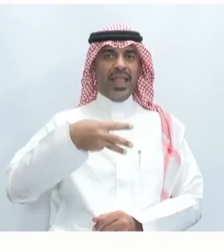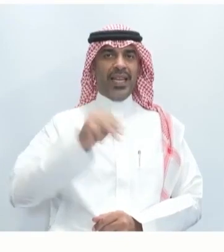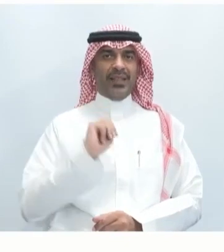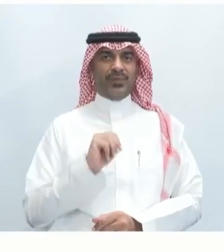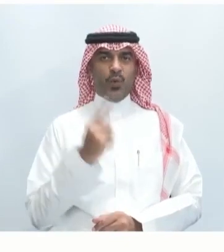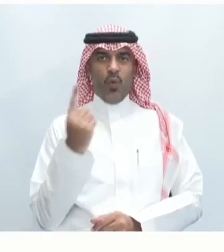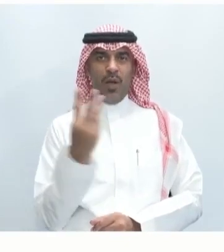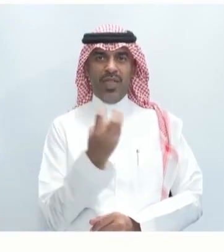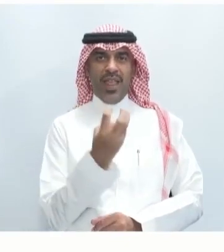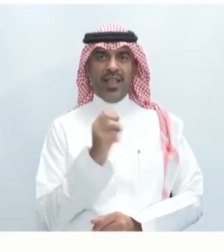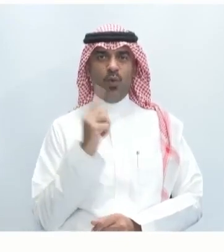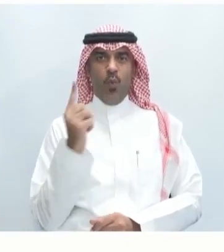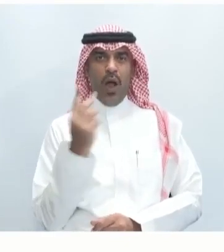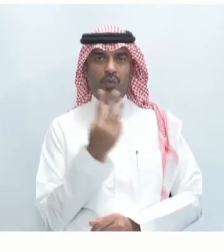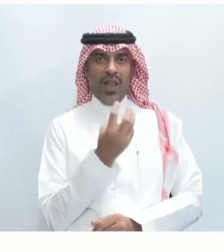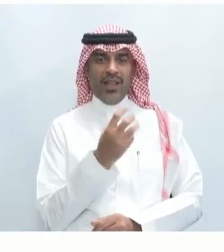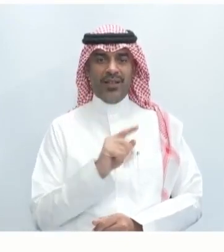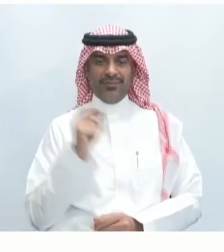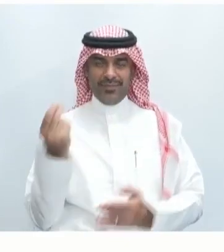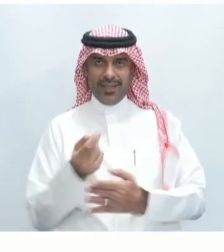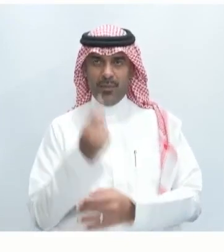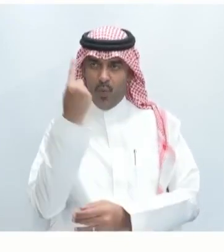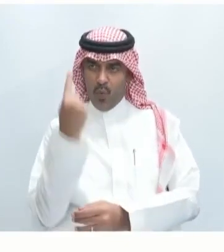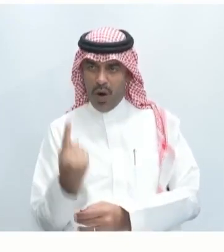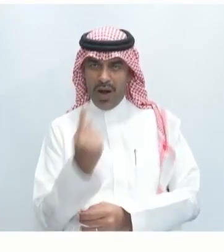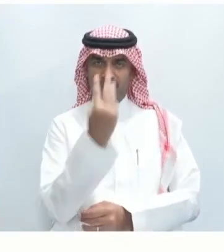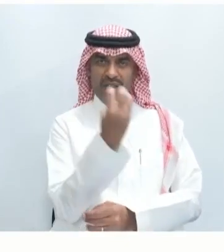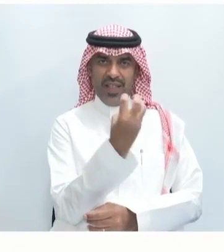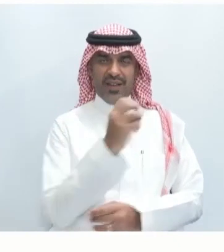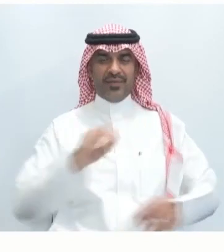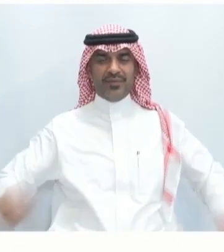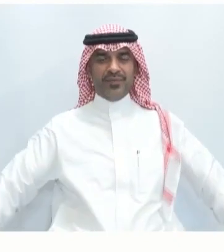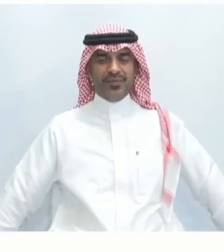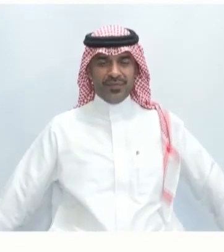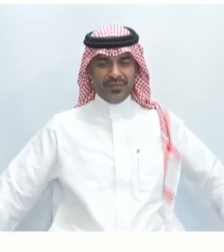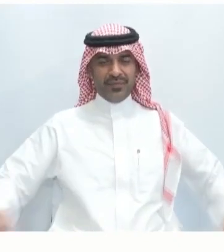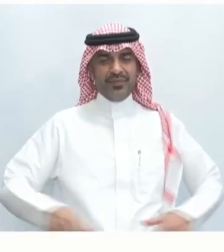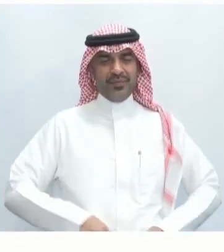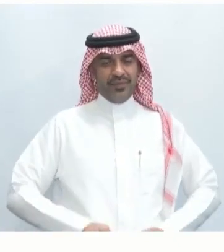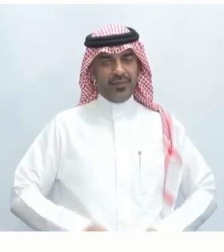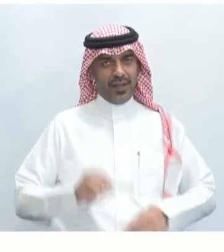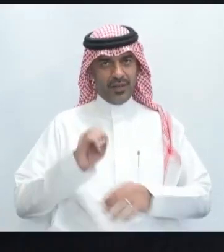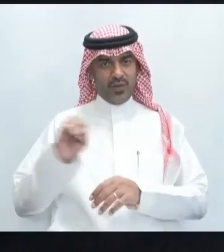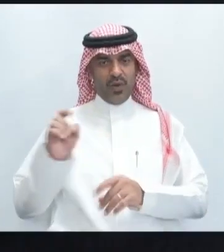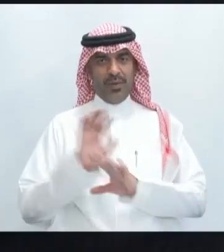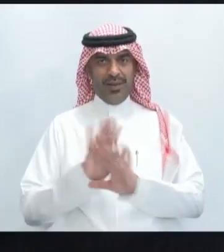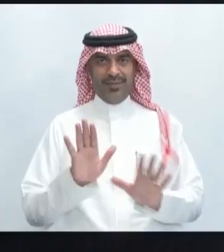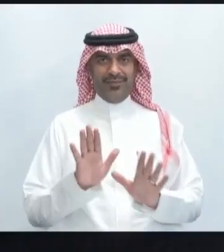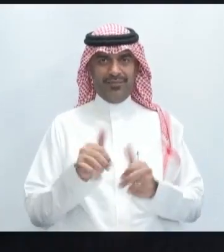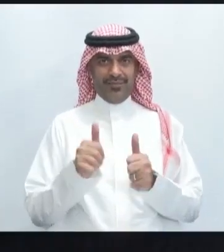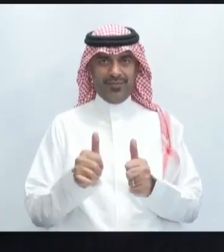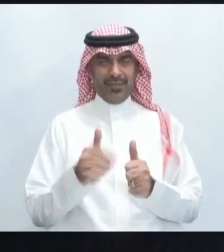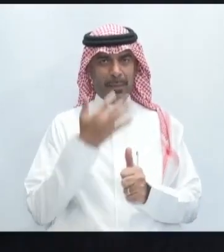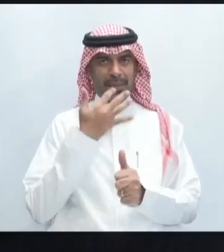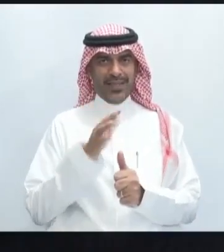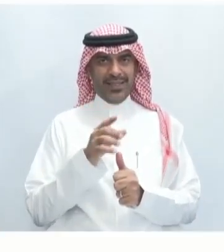ونكتبه بهذا الشكل اذا بهذا الشكل اجبناه على السؤال الاول سالونا صعب يا